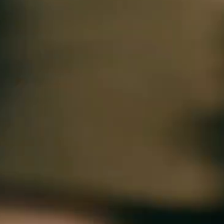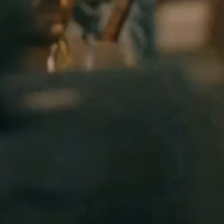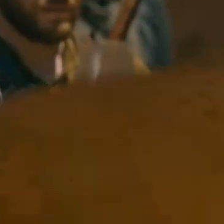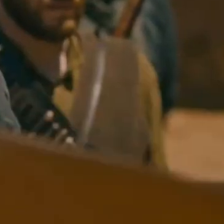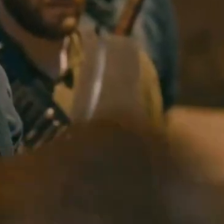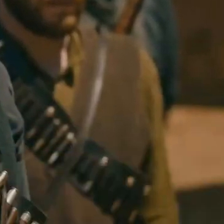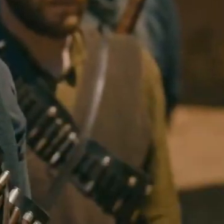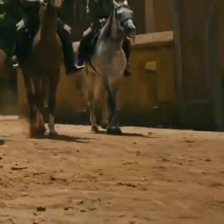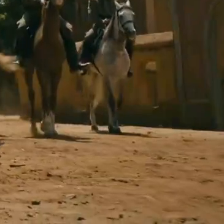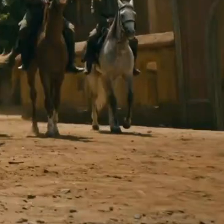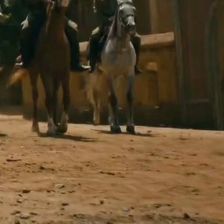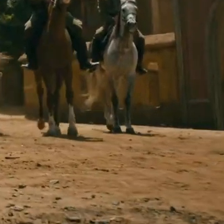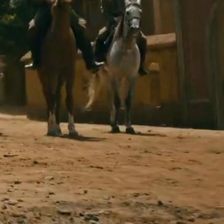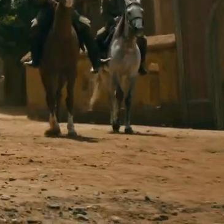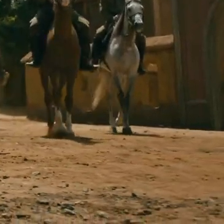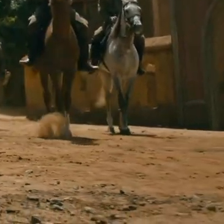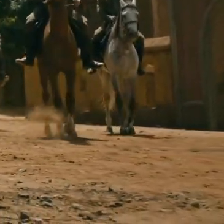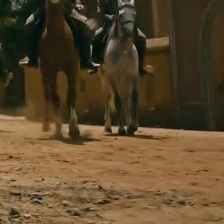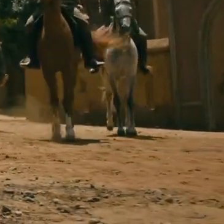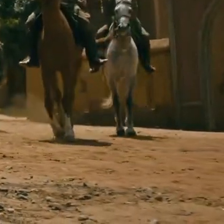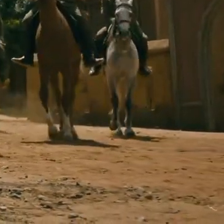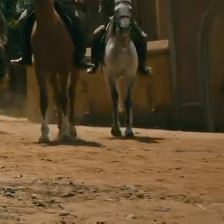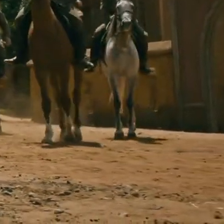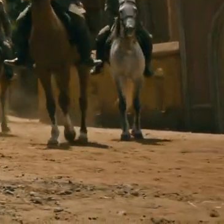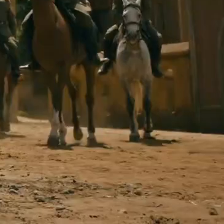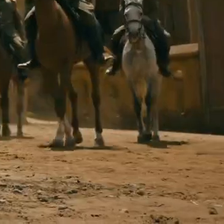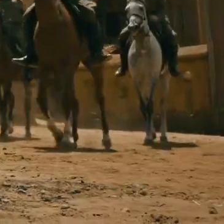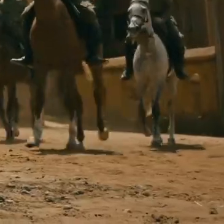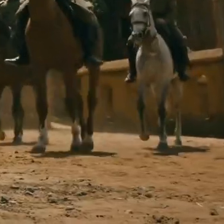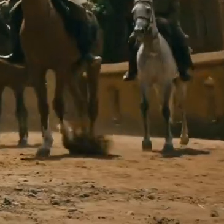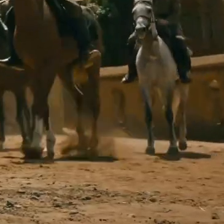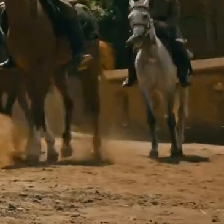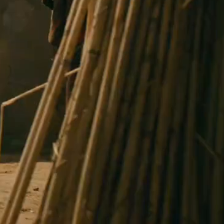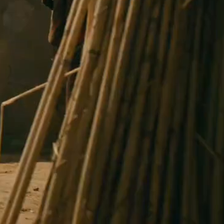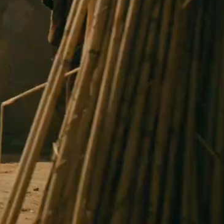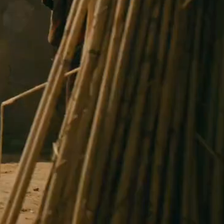Ardında subaylarla meydanın öbür ucundaki kapıya doğru ilerliyor.